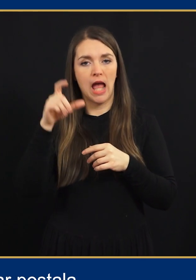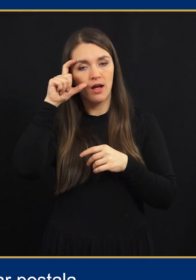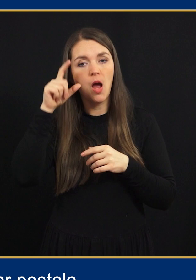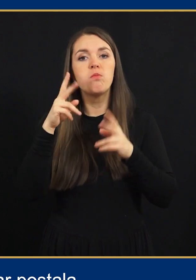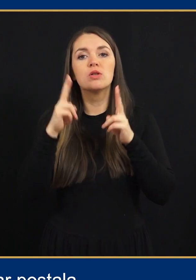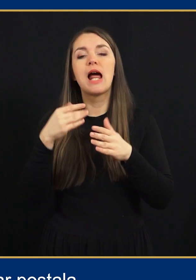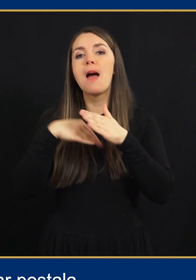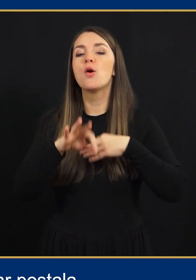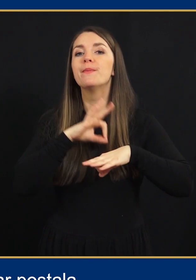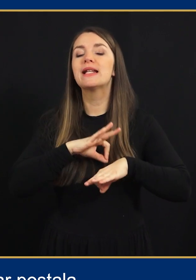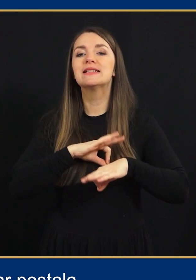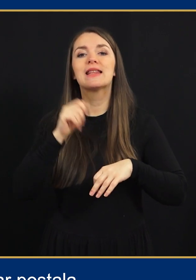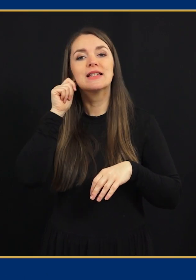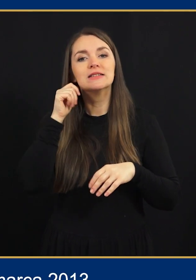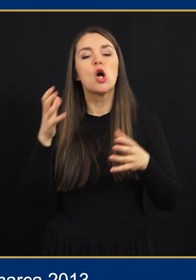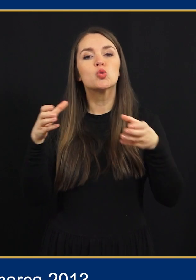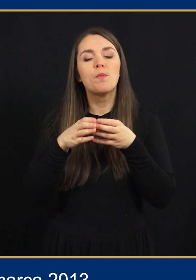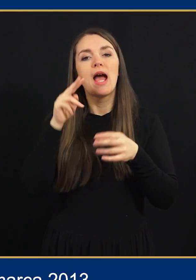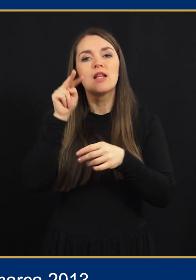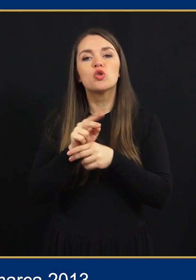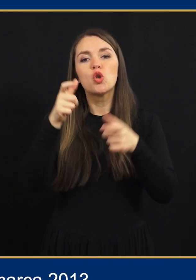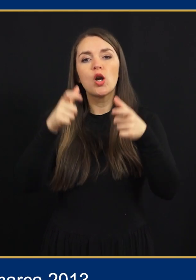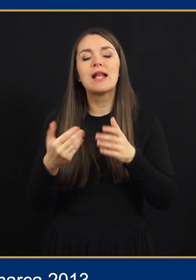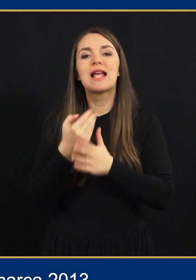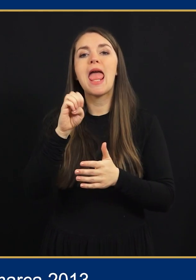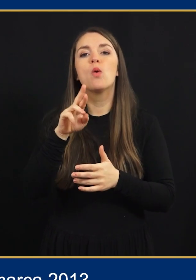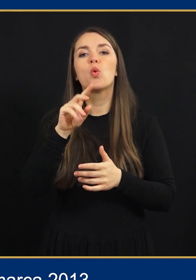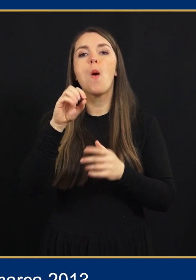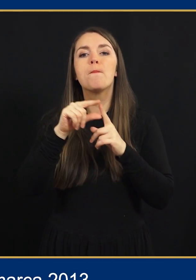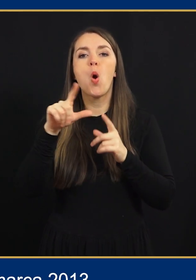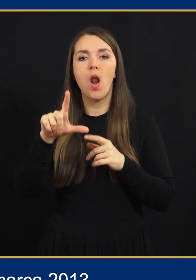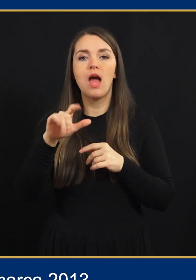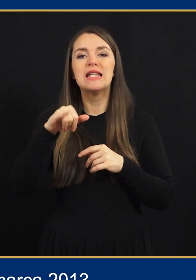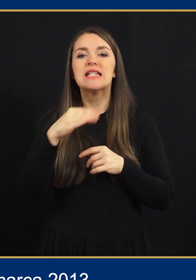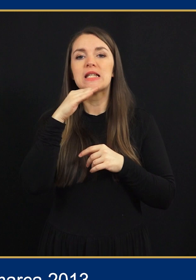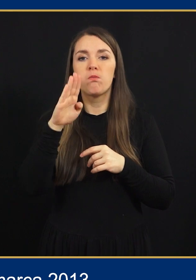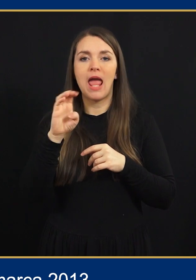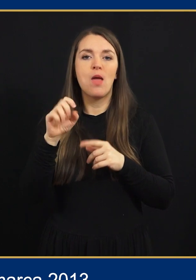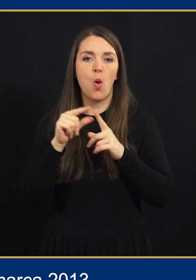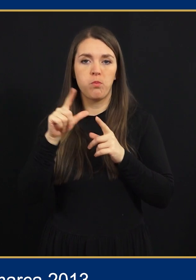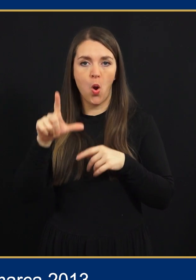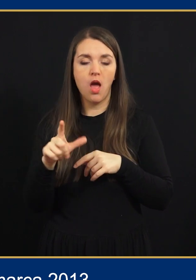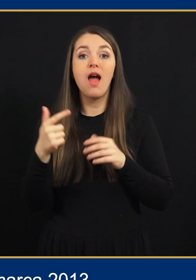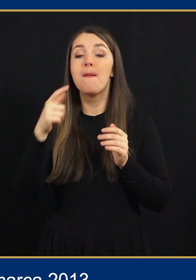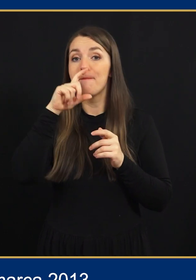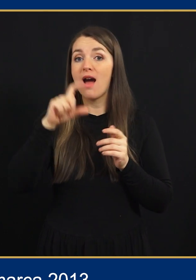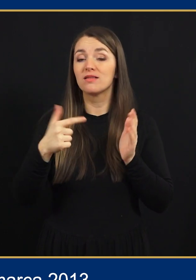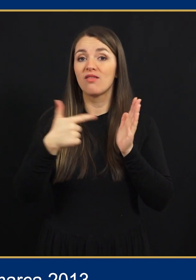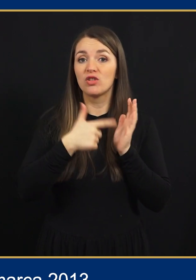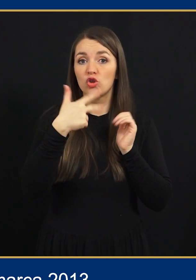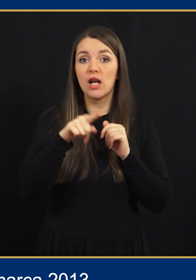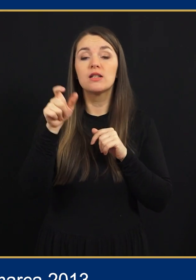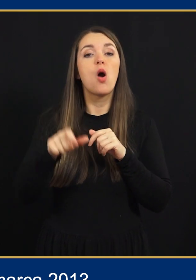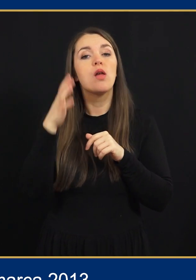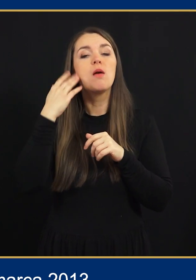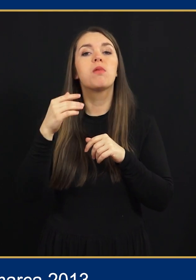postala podpredsednica skupnega nadzornega organa za Europol, JSB Europol, marca 2013 pa je